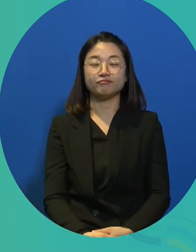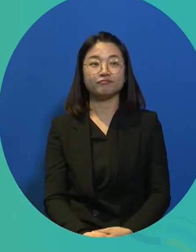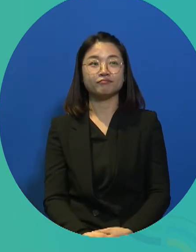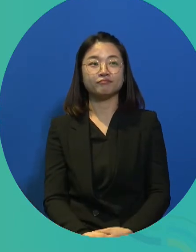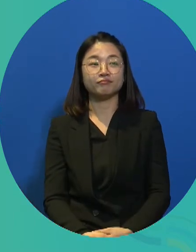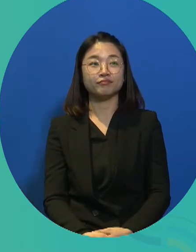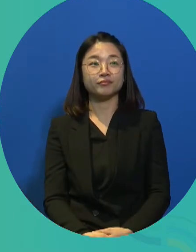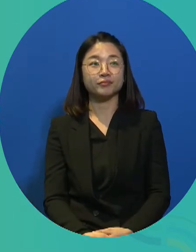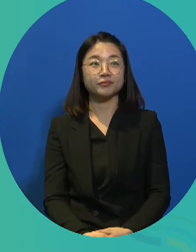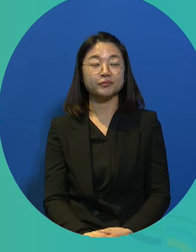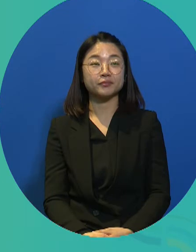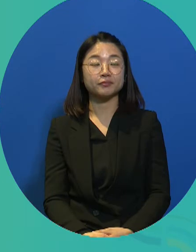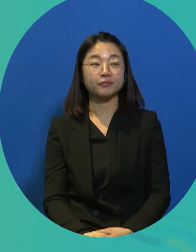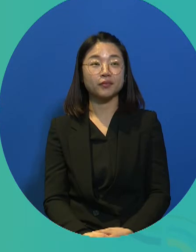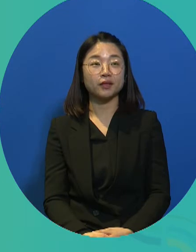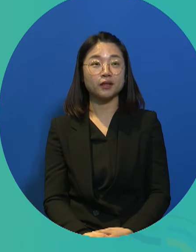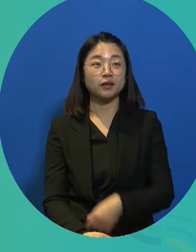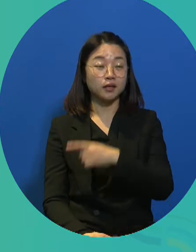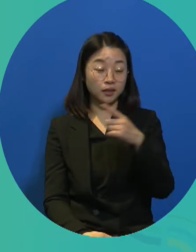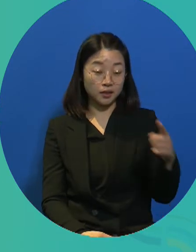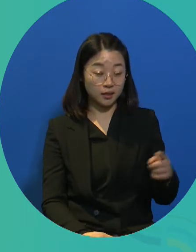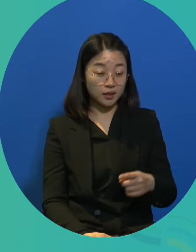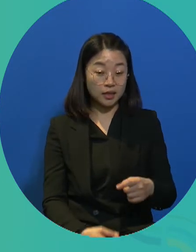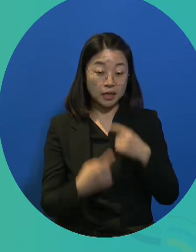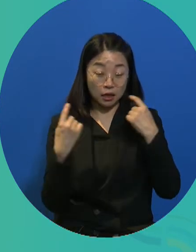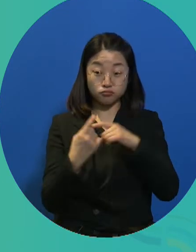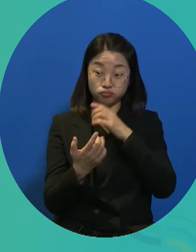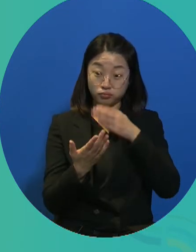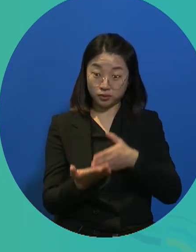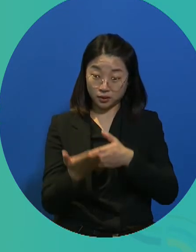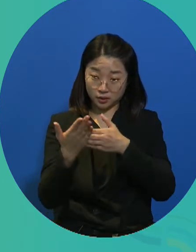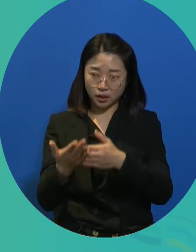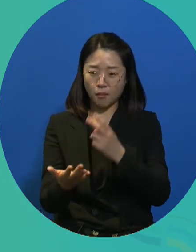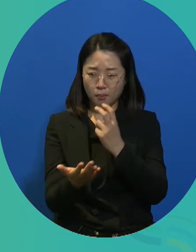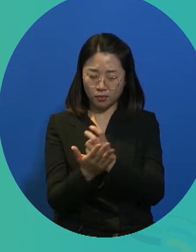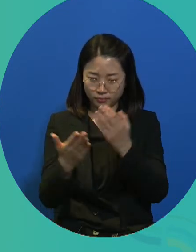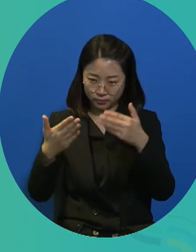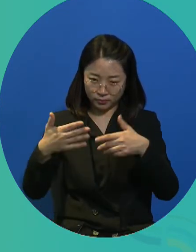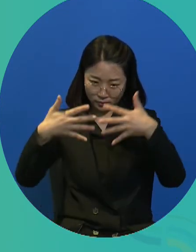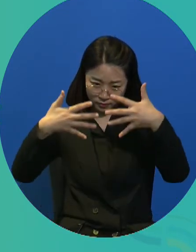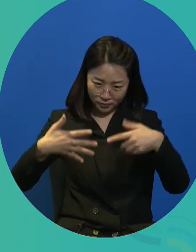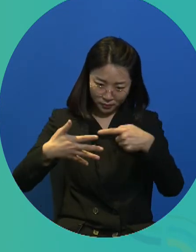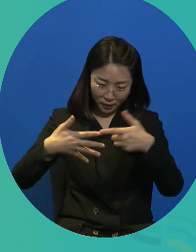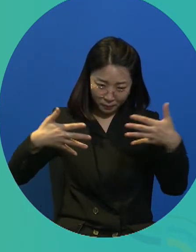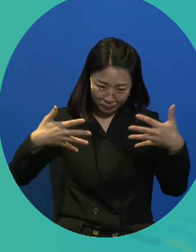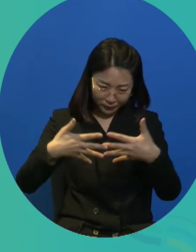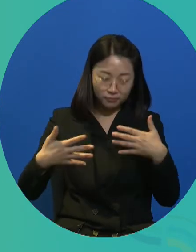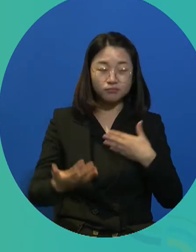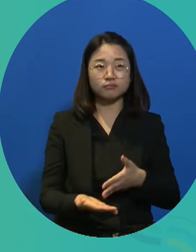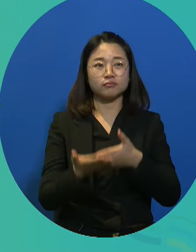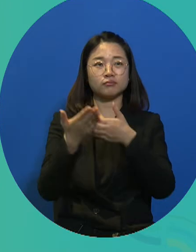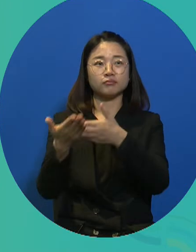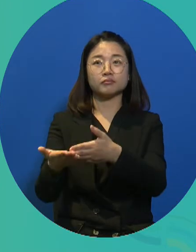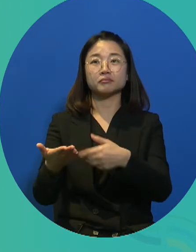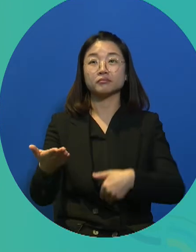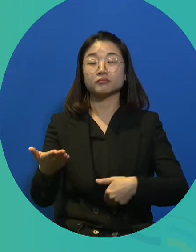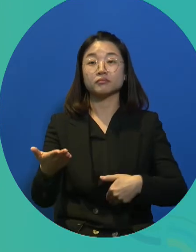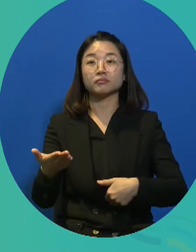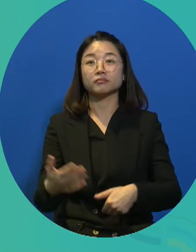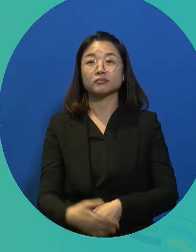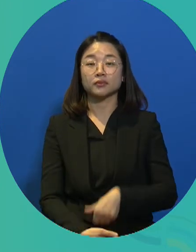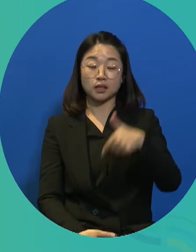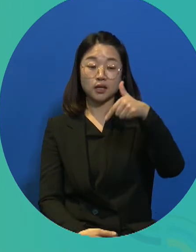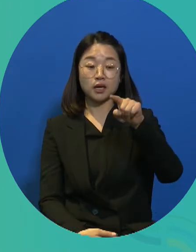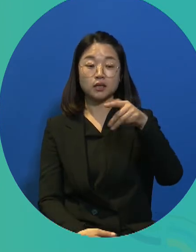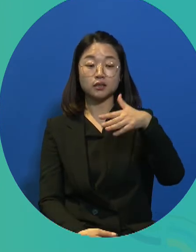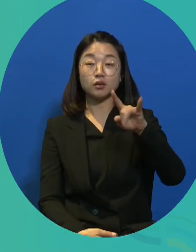개인 진정을 할 때에 적법 요건을 준수해야 되고 위원회에서 특별한 경우에는 가처분 조치도 내릴 수 있다는